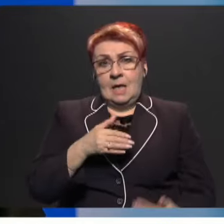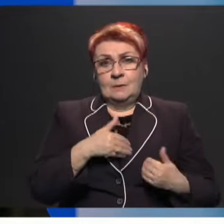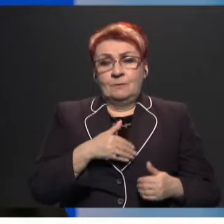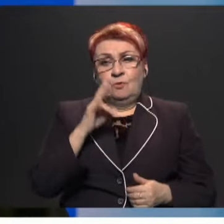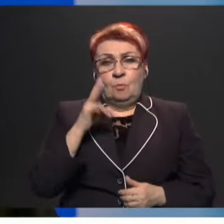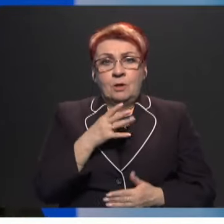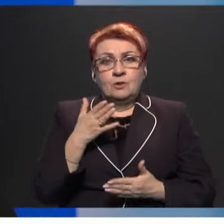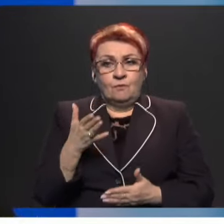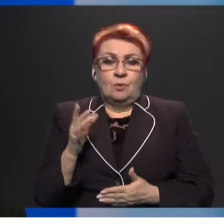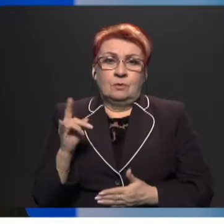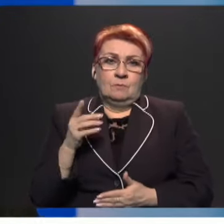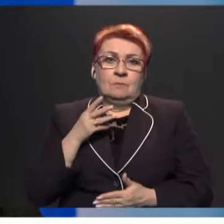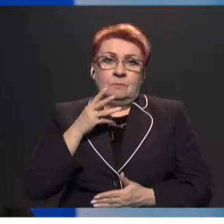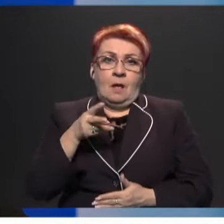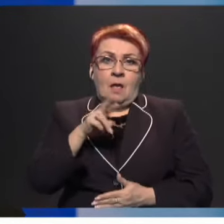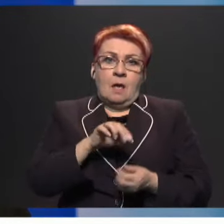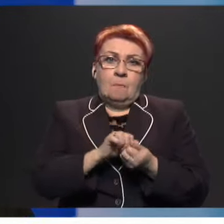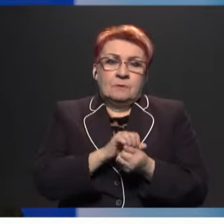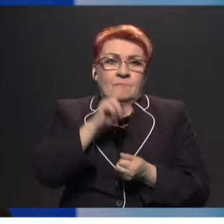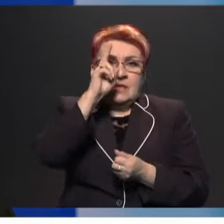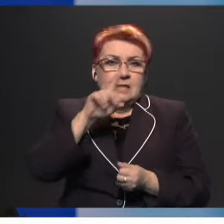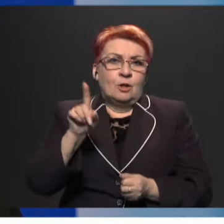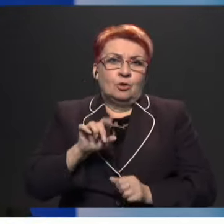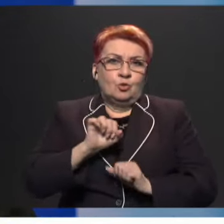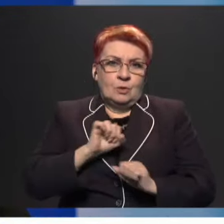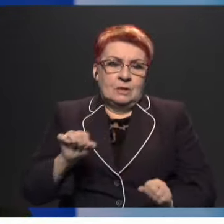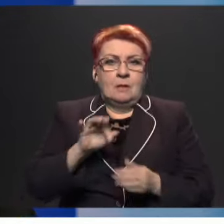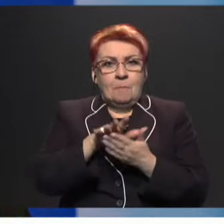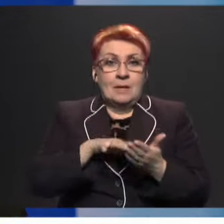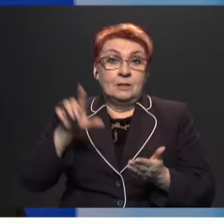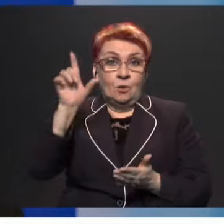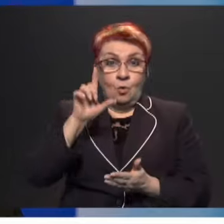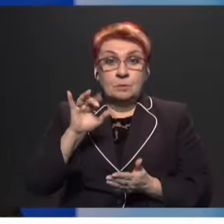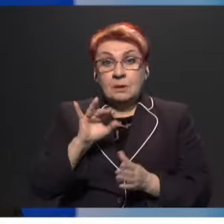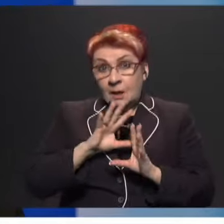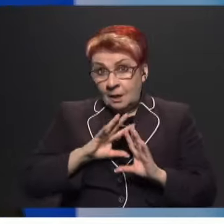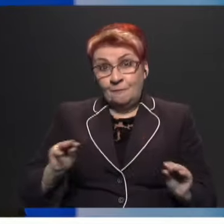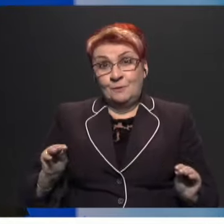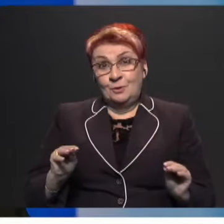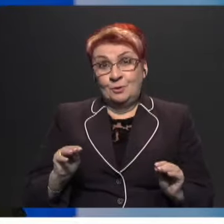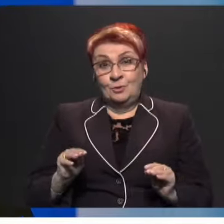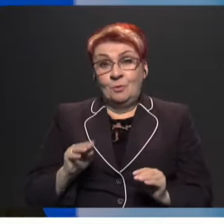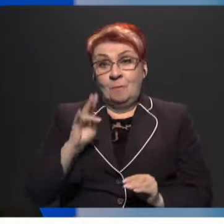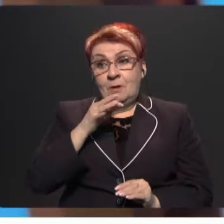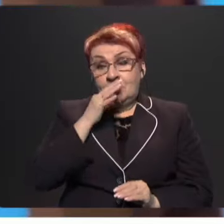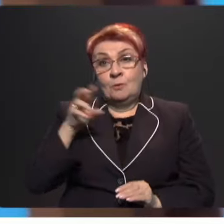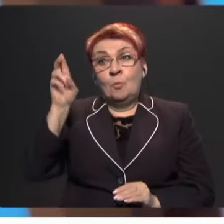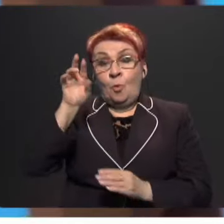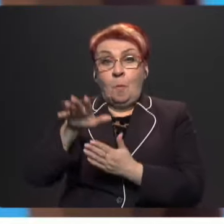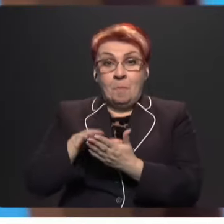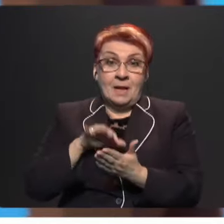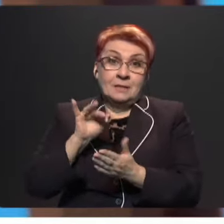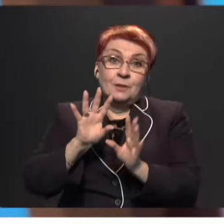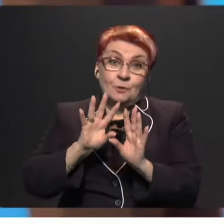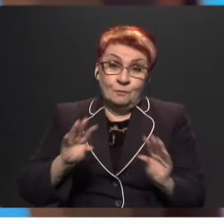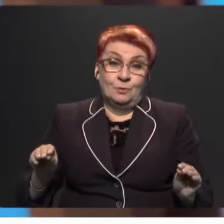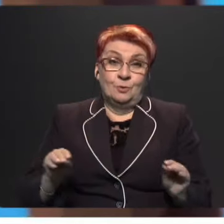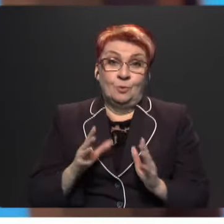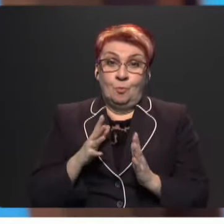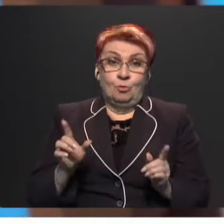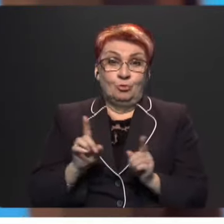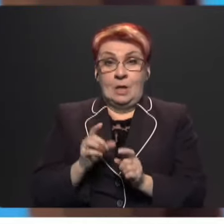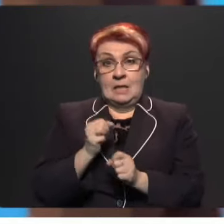батюшка вот срыгнул, вот, а я постирала, не знала, что нельзя, ну прости Господи. Ну и все, батюшка скажет, ну хорошо, Бог простит, больше так